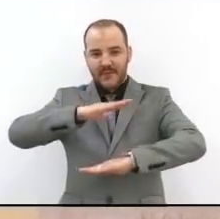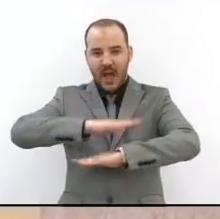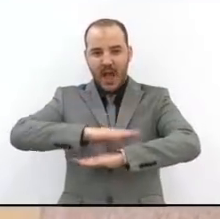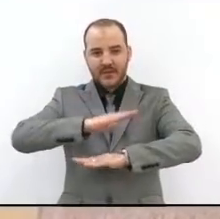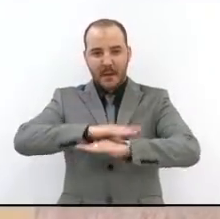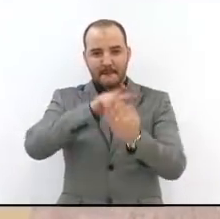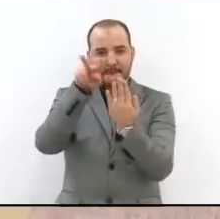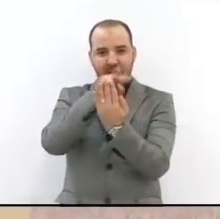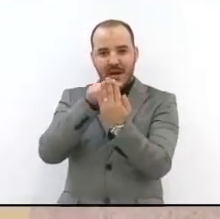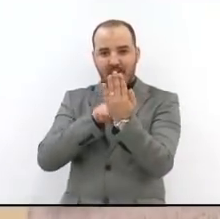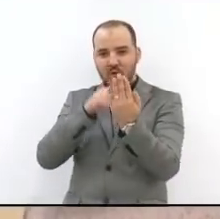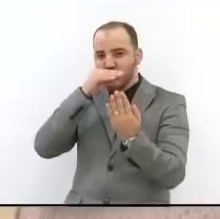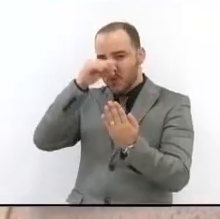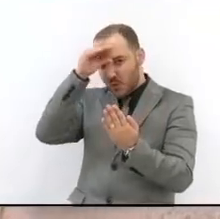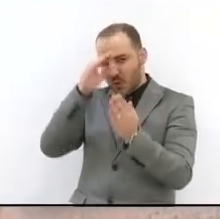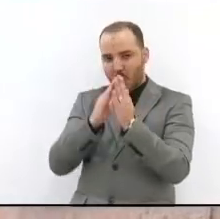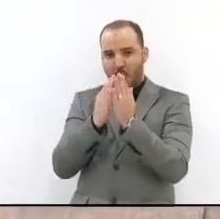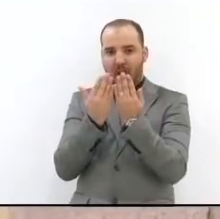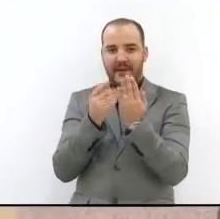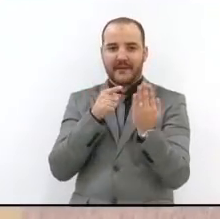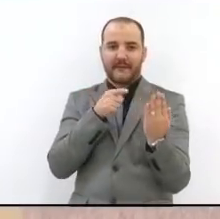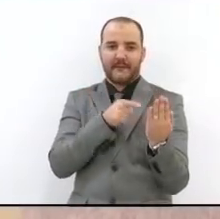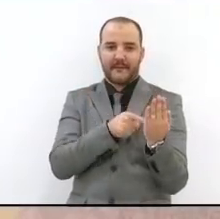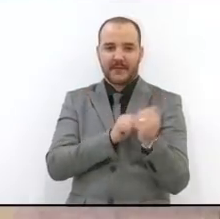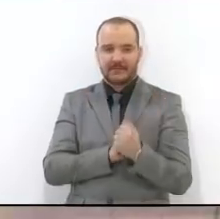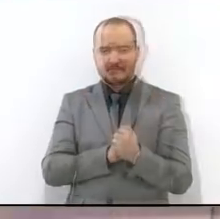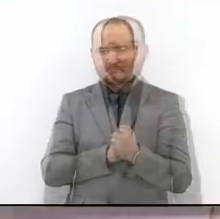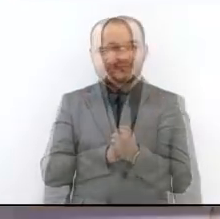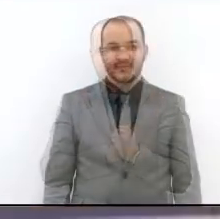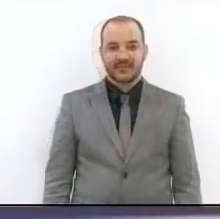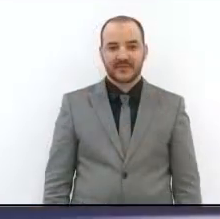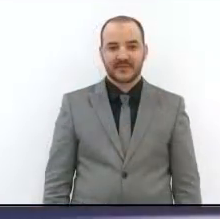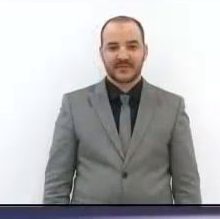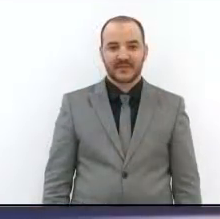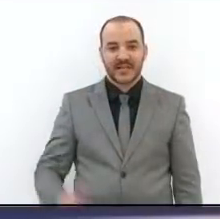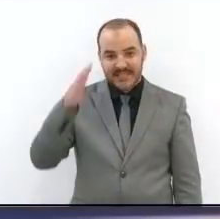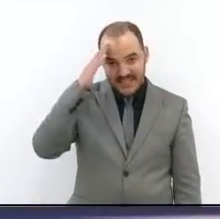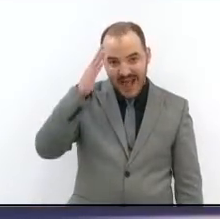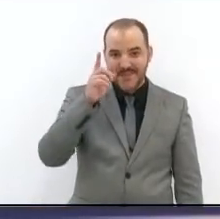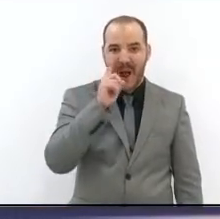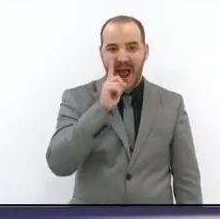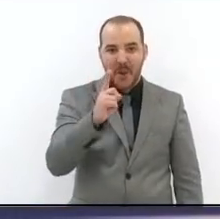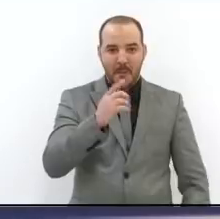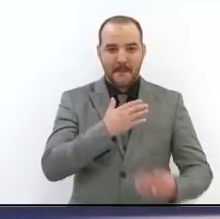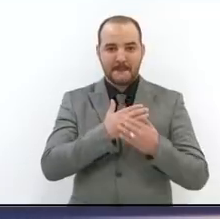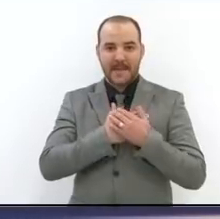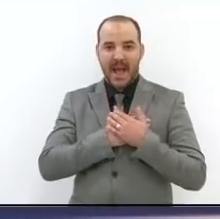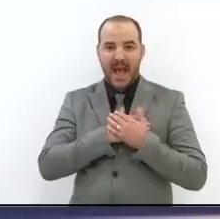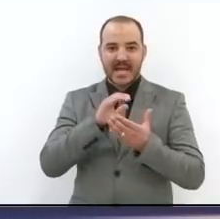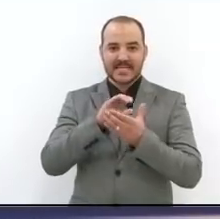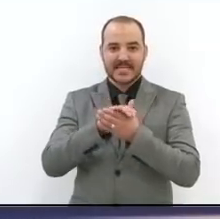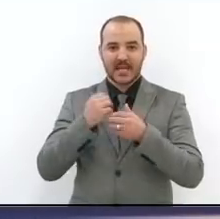نراعيها عند تلاوة القرآن الكريم. تفضلي يا ريم. السلام عليكم يا